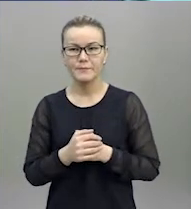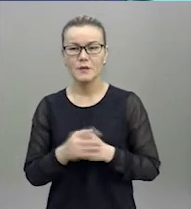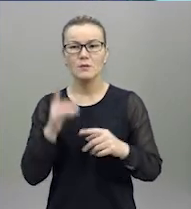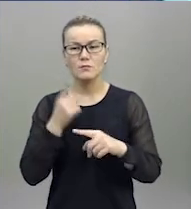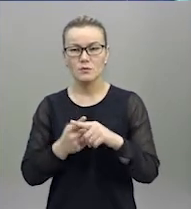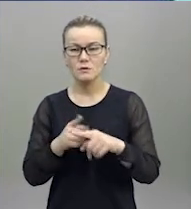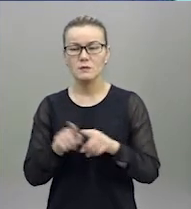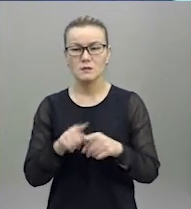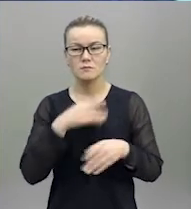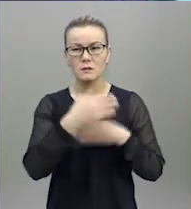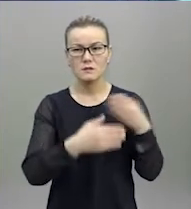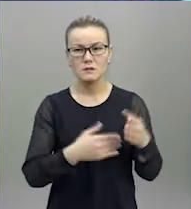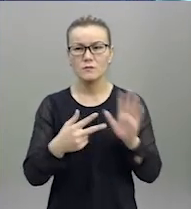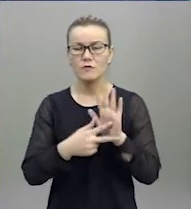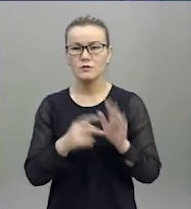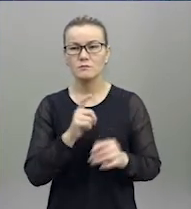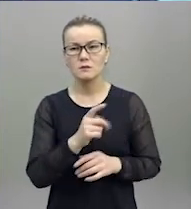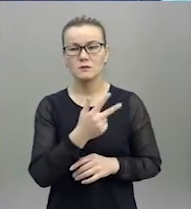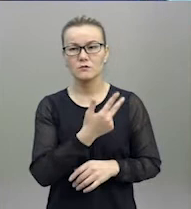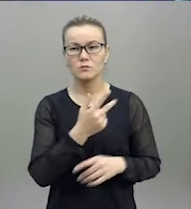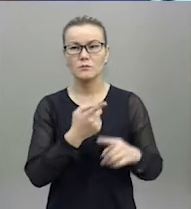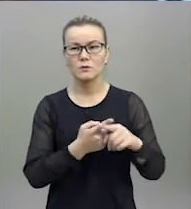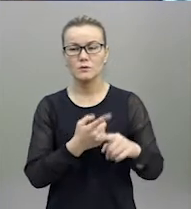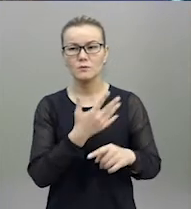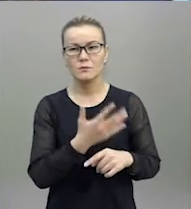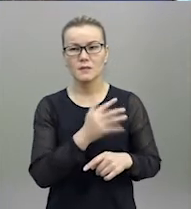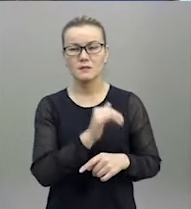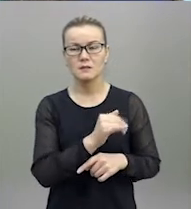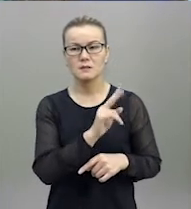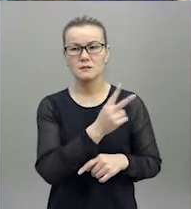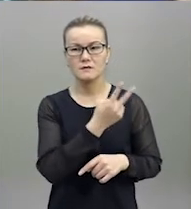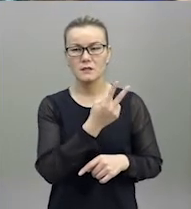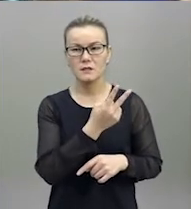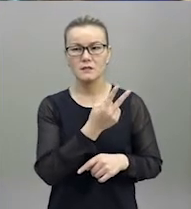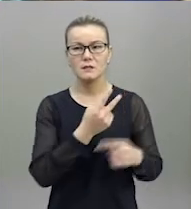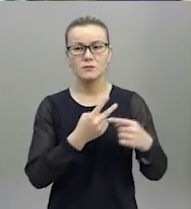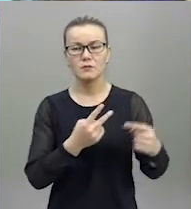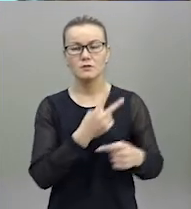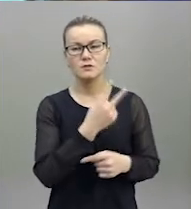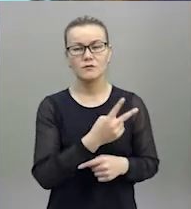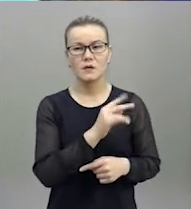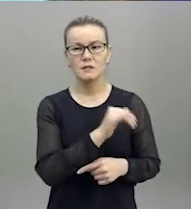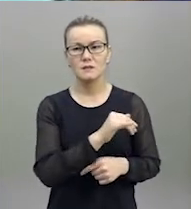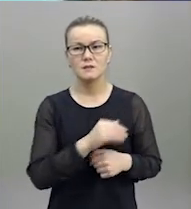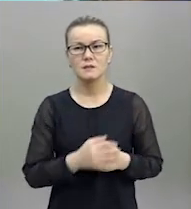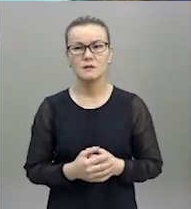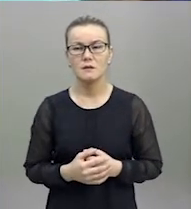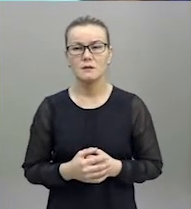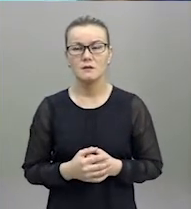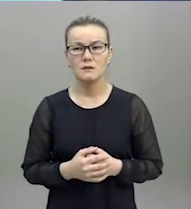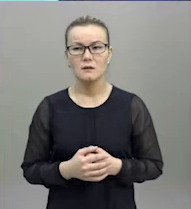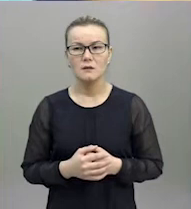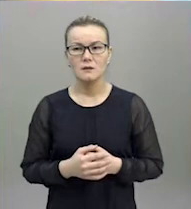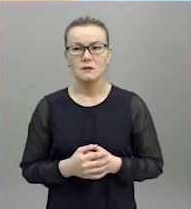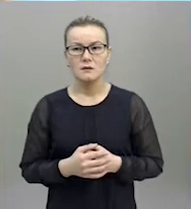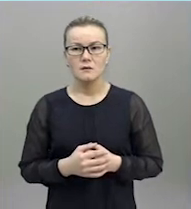плюс 8 x в кубе плюс 5y в квадрате минус 2y